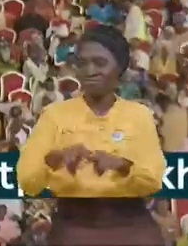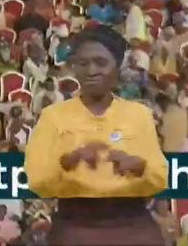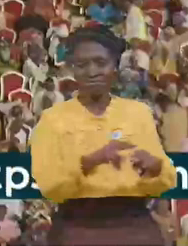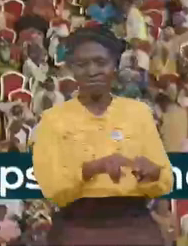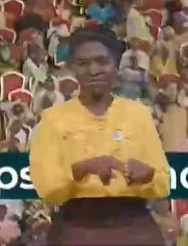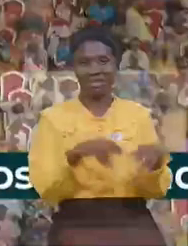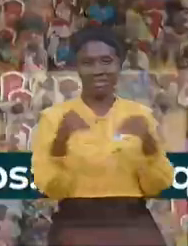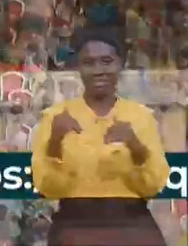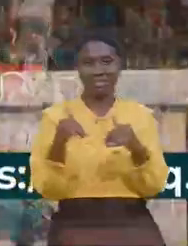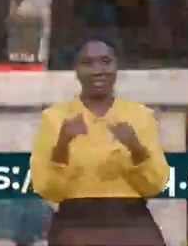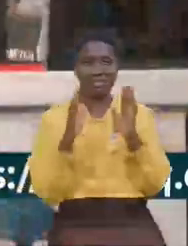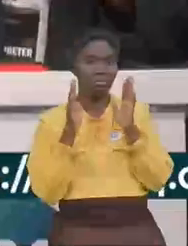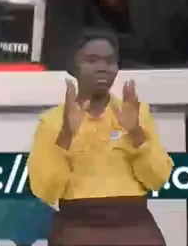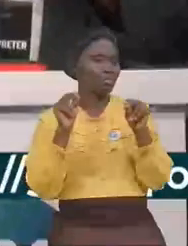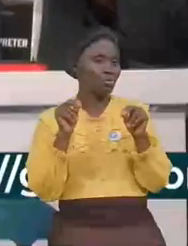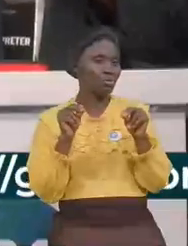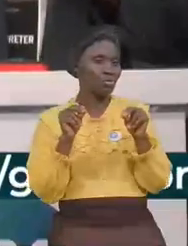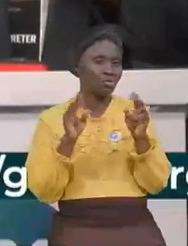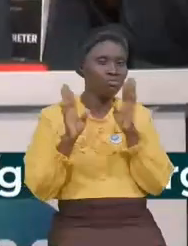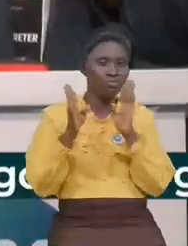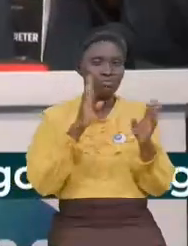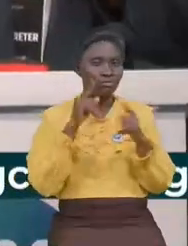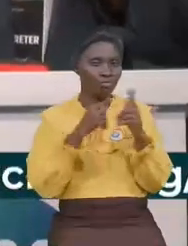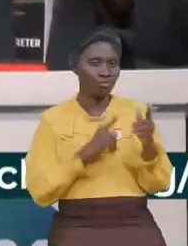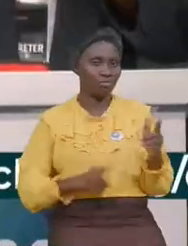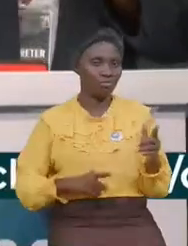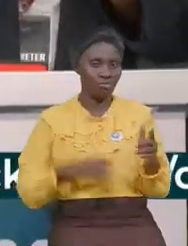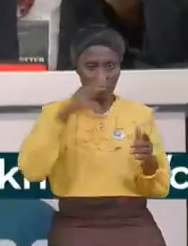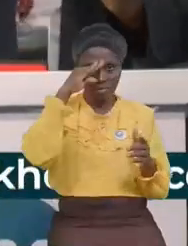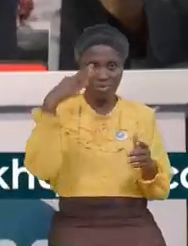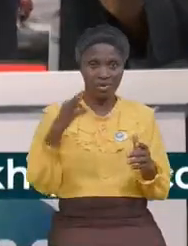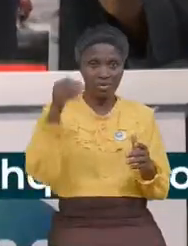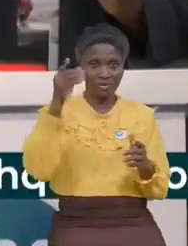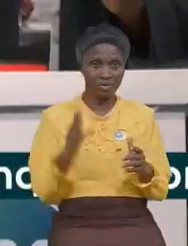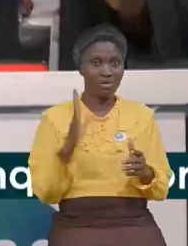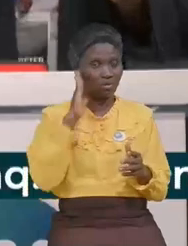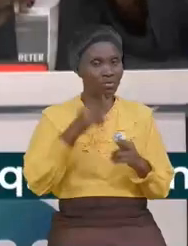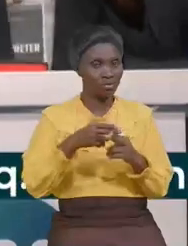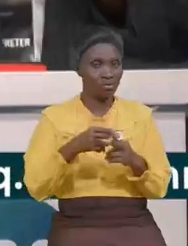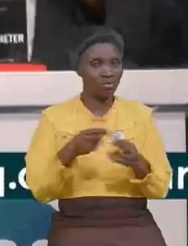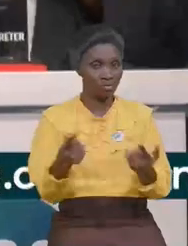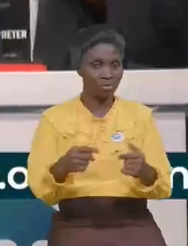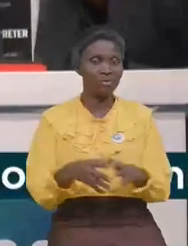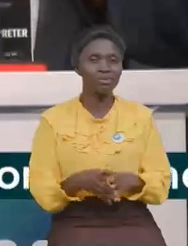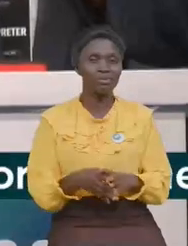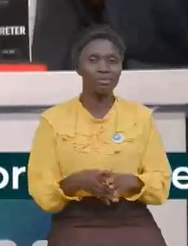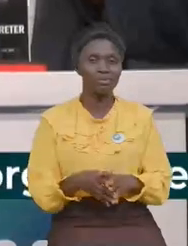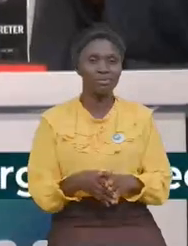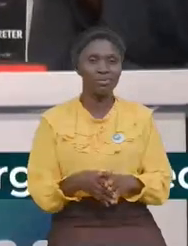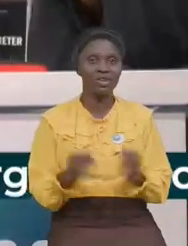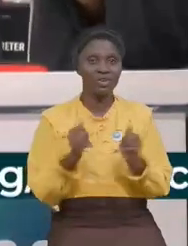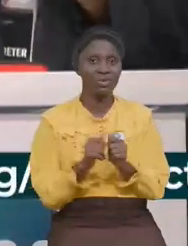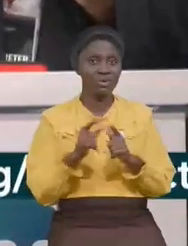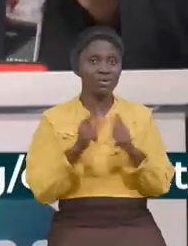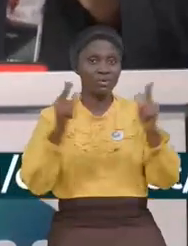pas seulement assis en regardant de gauche à droite. Commencez à parler au Seigneur parce que l'homme de Dieu viendra bientôt avec